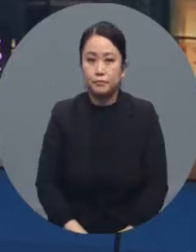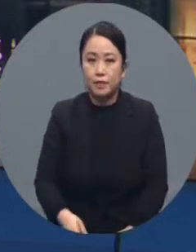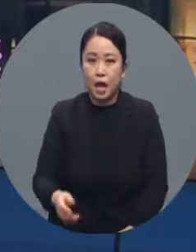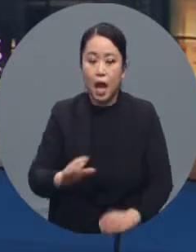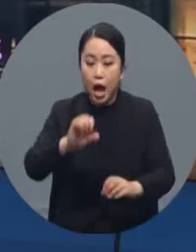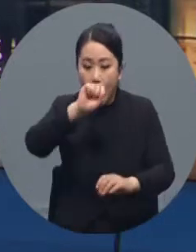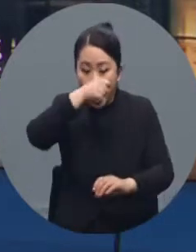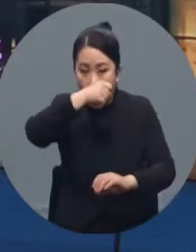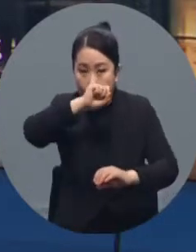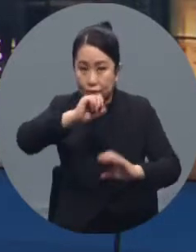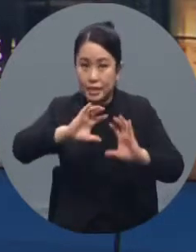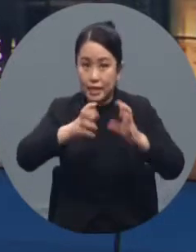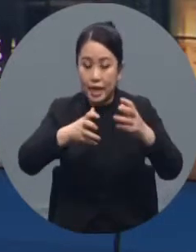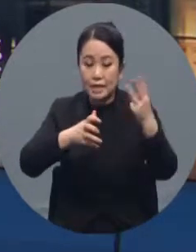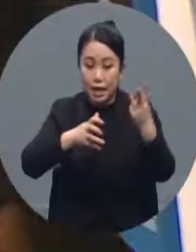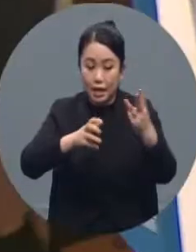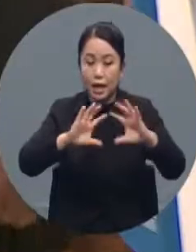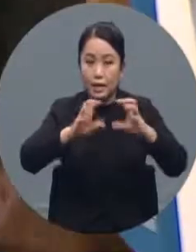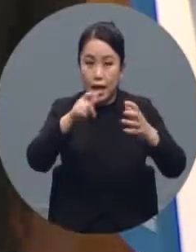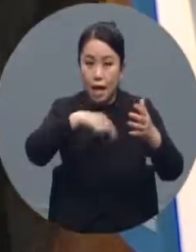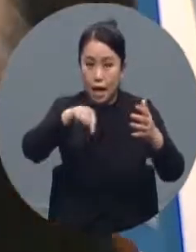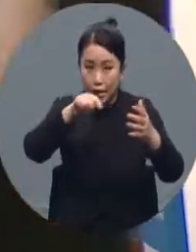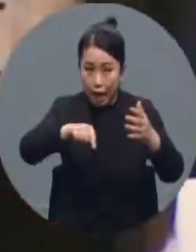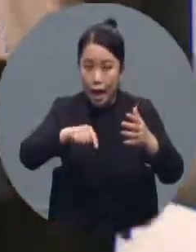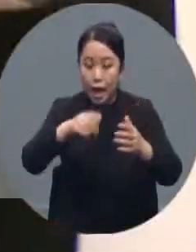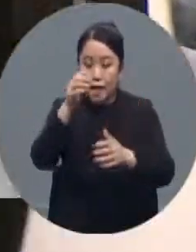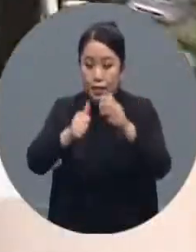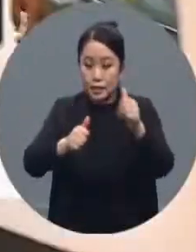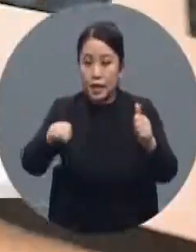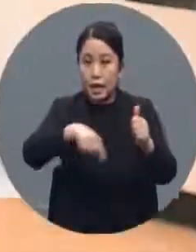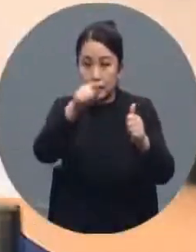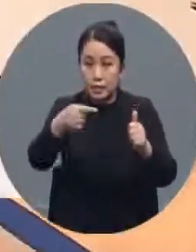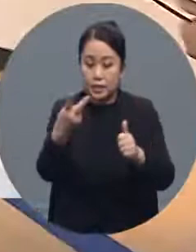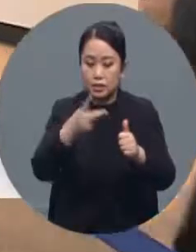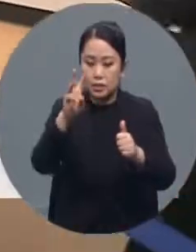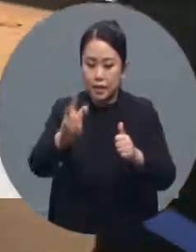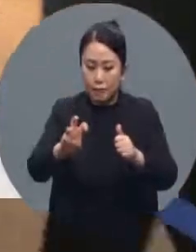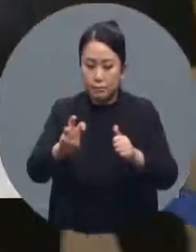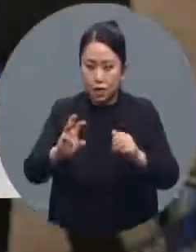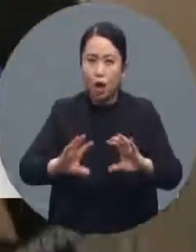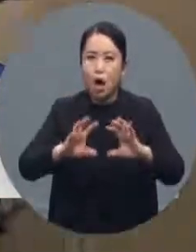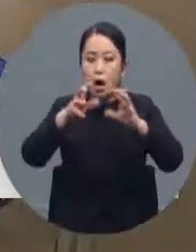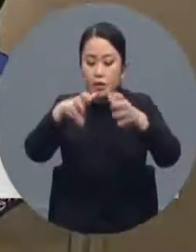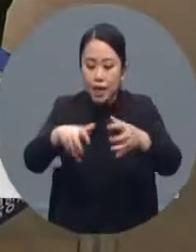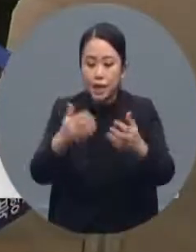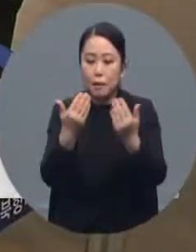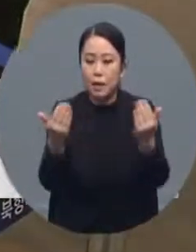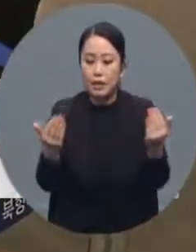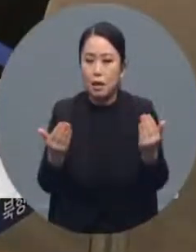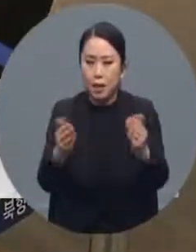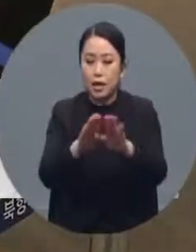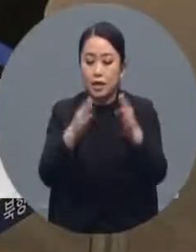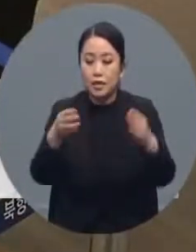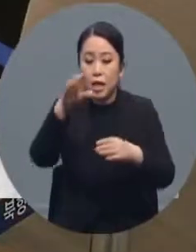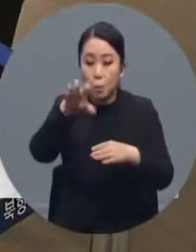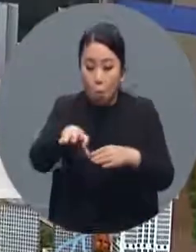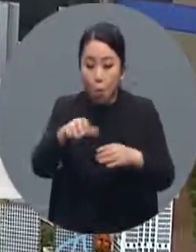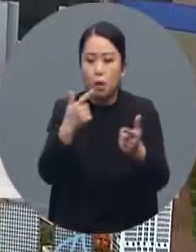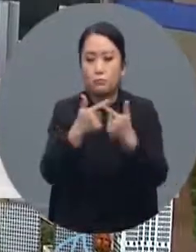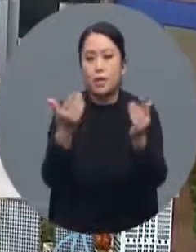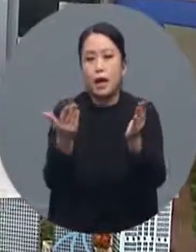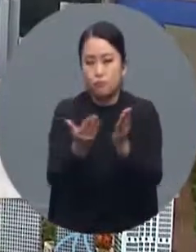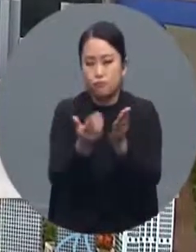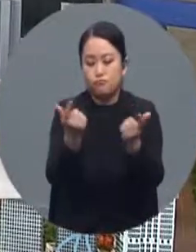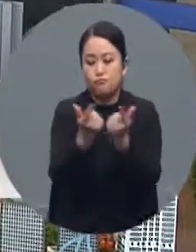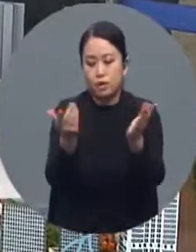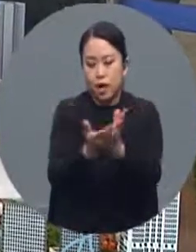아프리카 3개국 비상주 대사들이 2030 부산 세계박람회 개최 예정지인 부산항 북항을 찾았습니다.